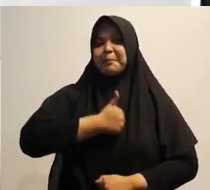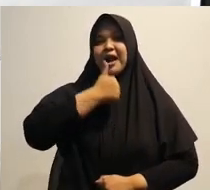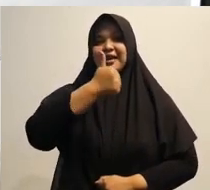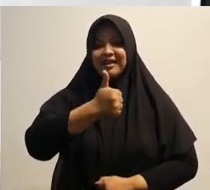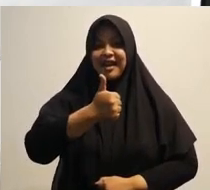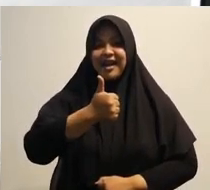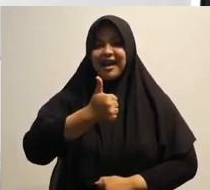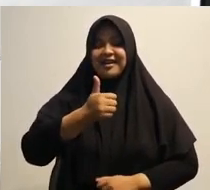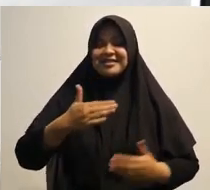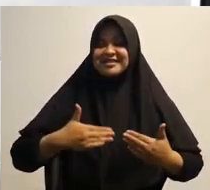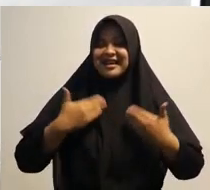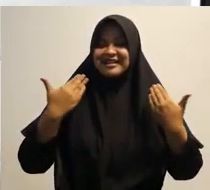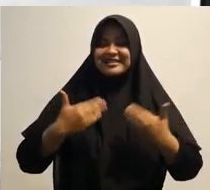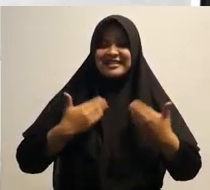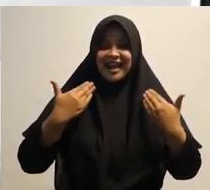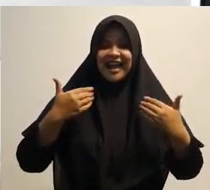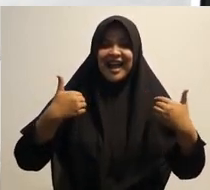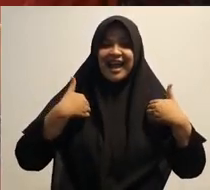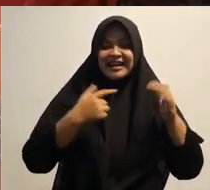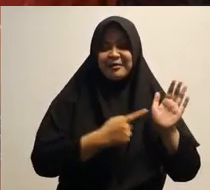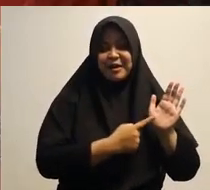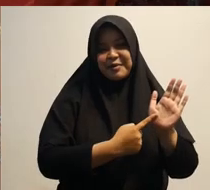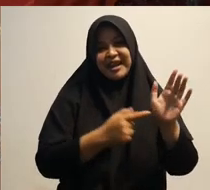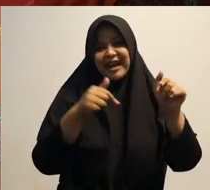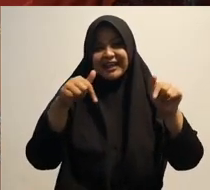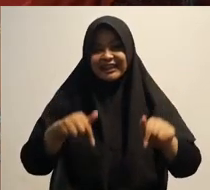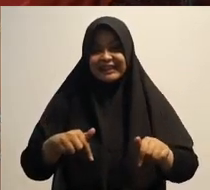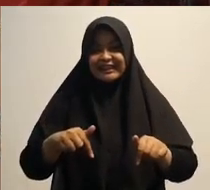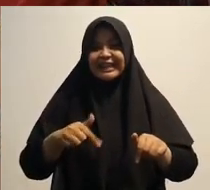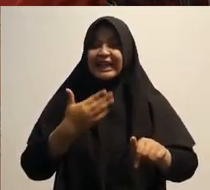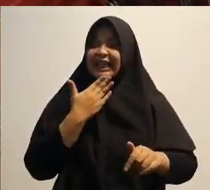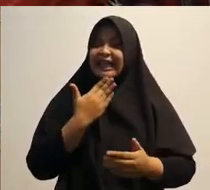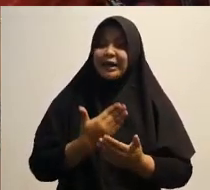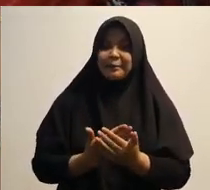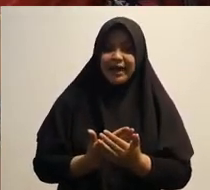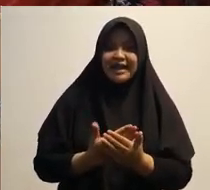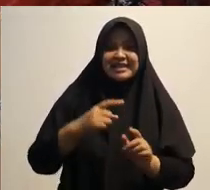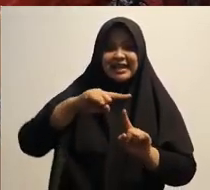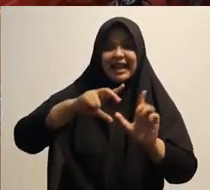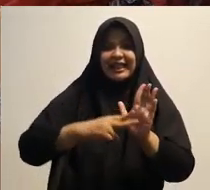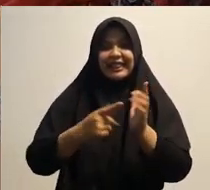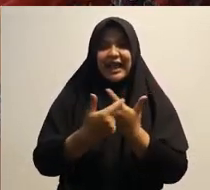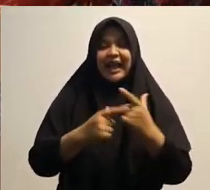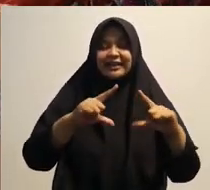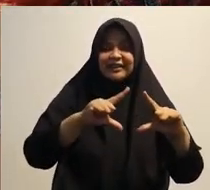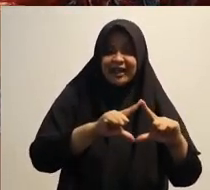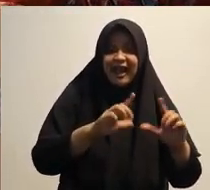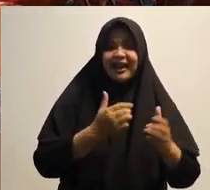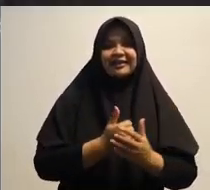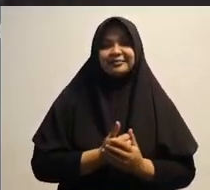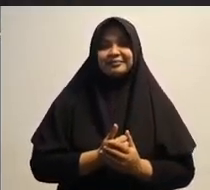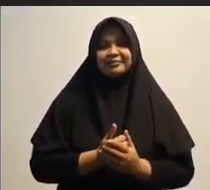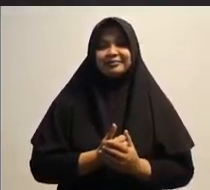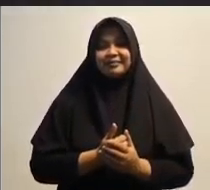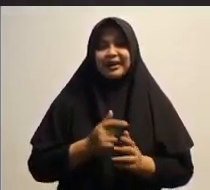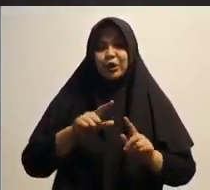sangat berbangga, sangat senang dengan adanya pameran ini. Saya akan berterima kasih kepada Mbak Tanya,